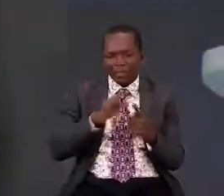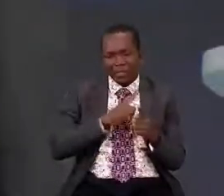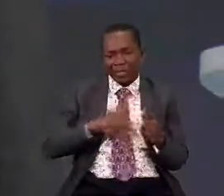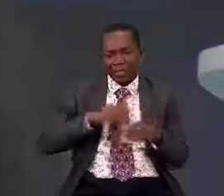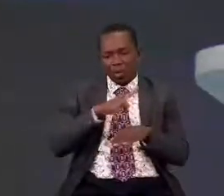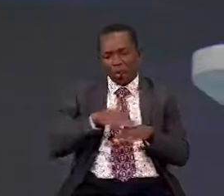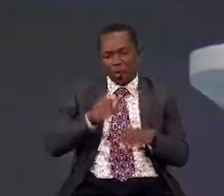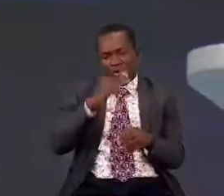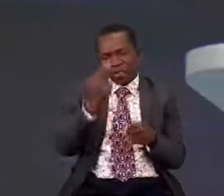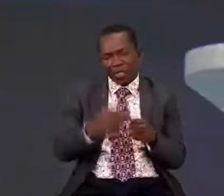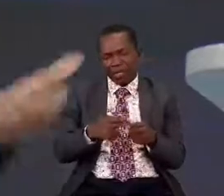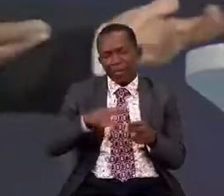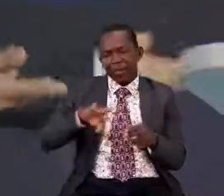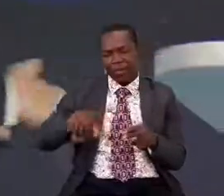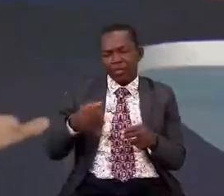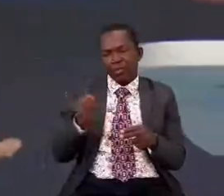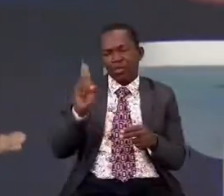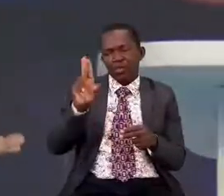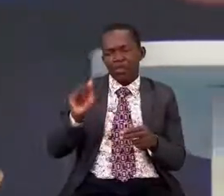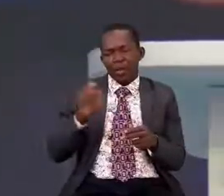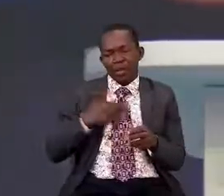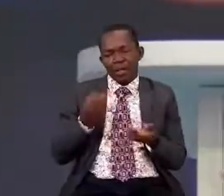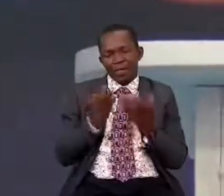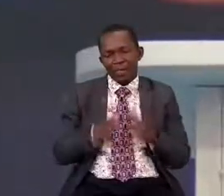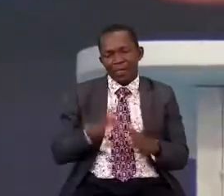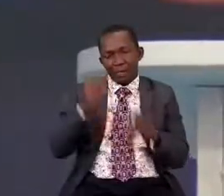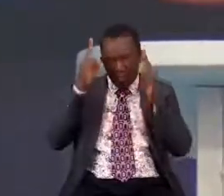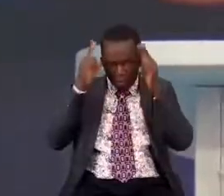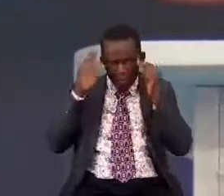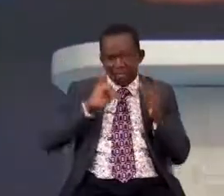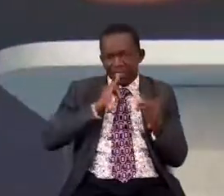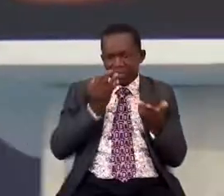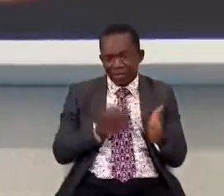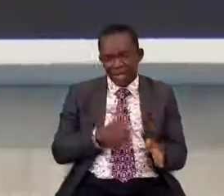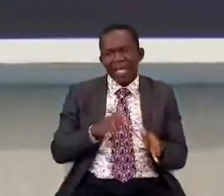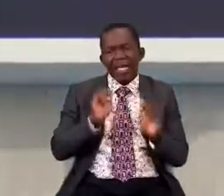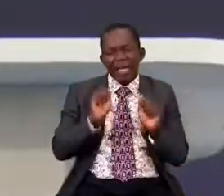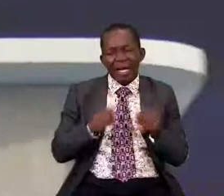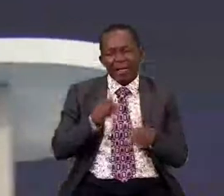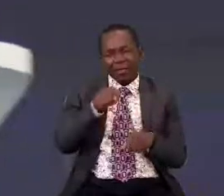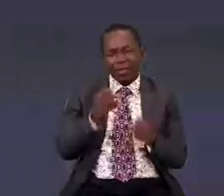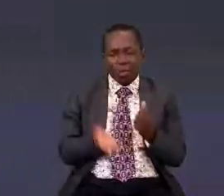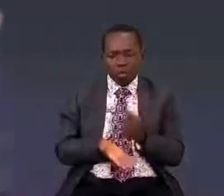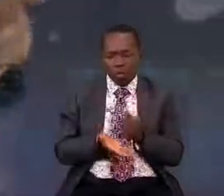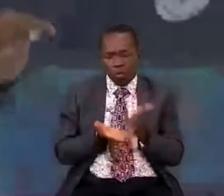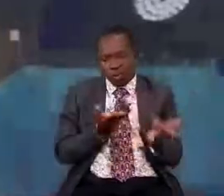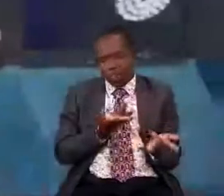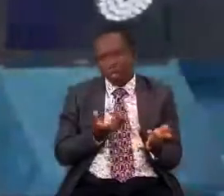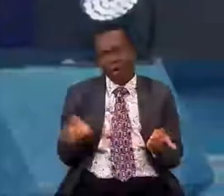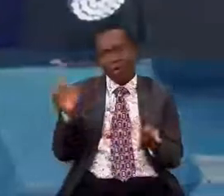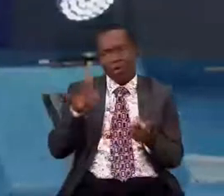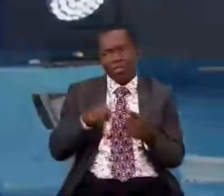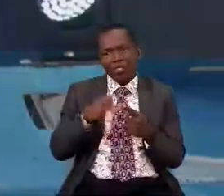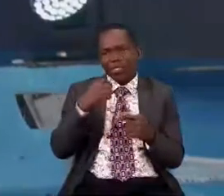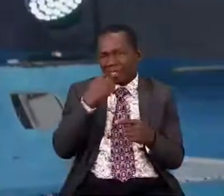ce qu'il dise, lève-toi? Et Dieu, il t'envoie vers le peuple. Et ce peuple conduit-les sur